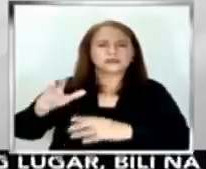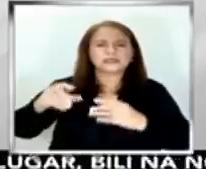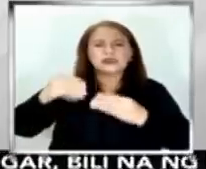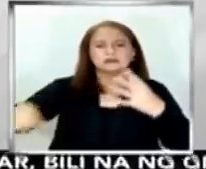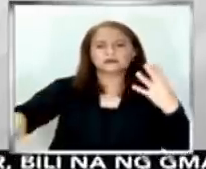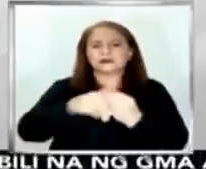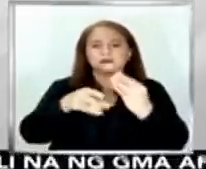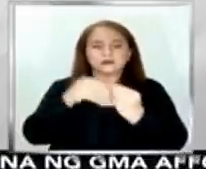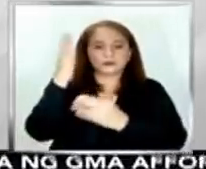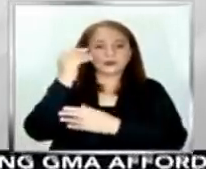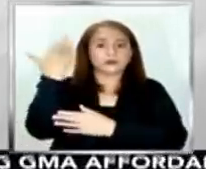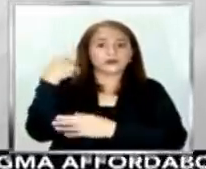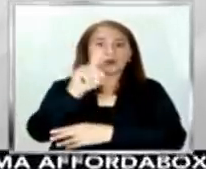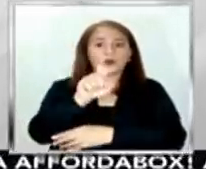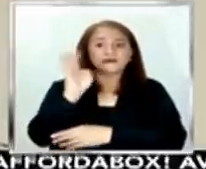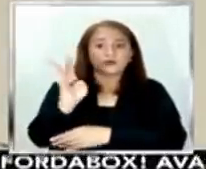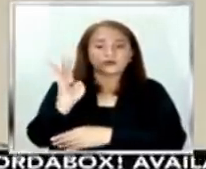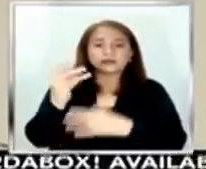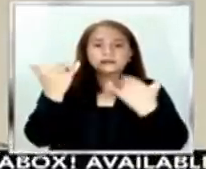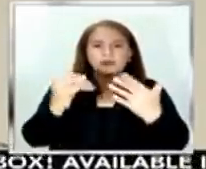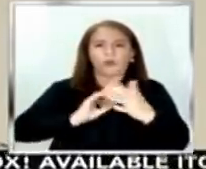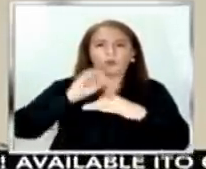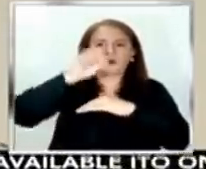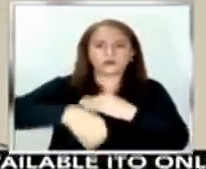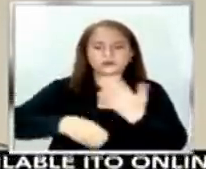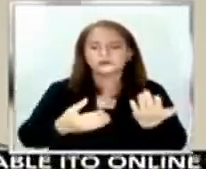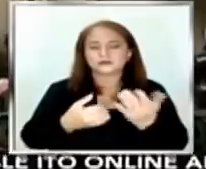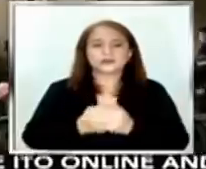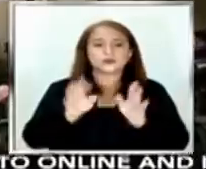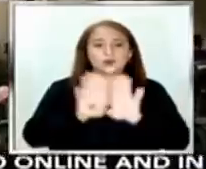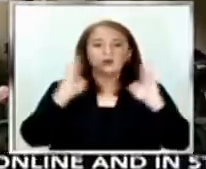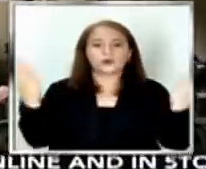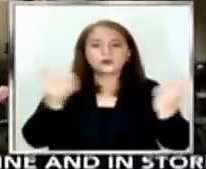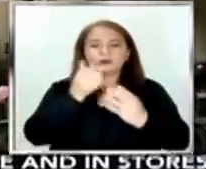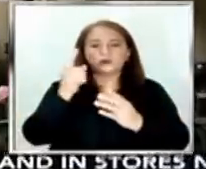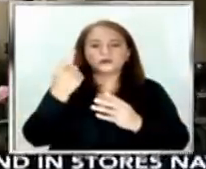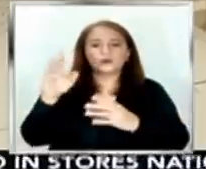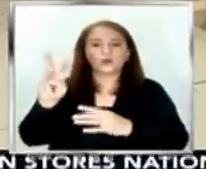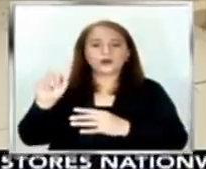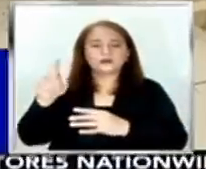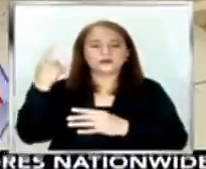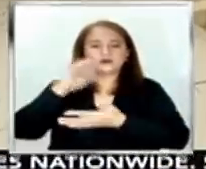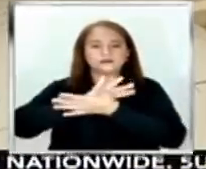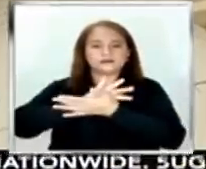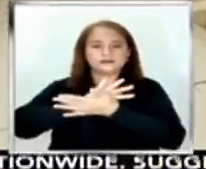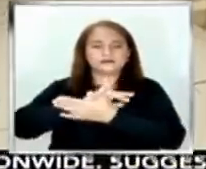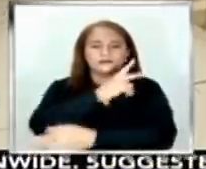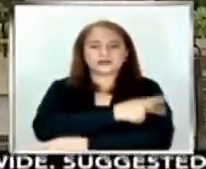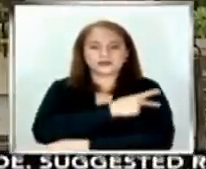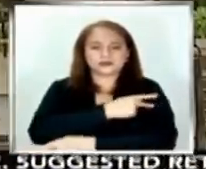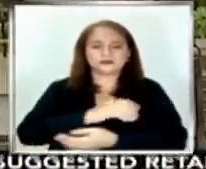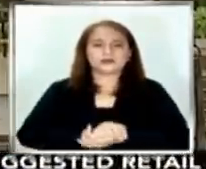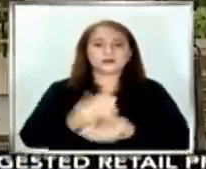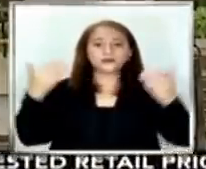una 140 lang, so lumakpas na. Nagbukas na sila ng isa pang ward para sa COVID patients, pero nakatuon sila ngayon